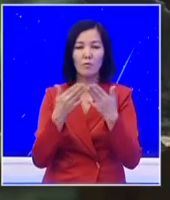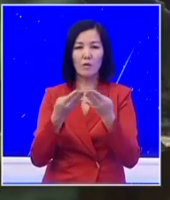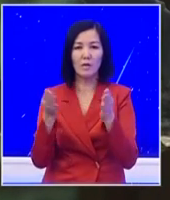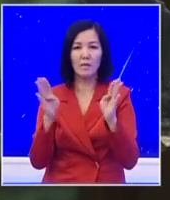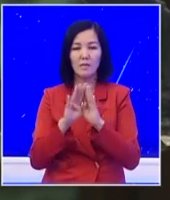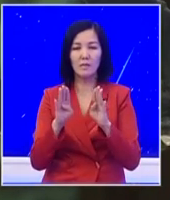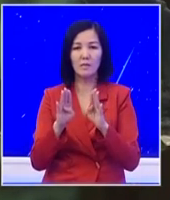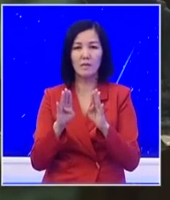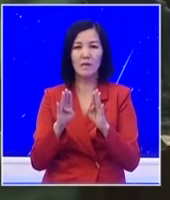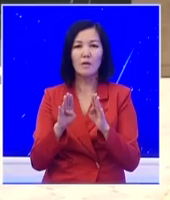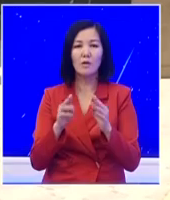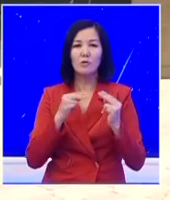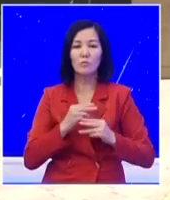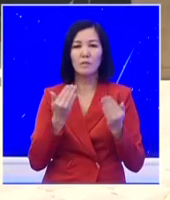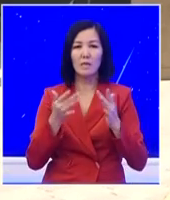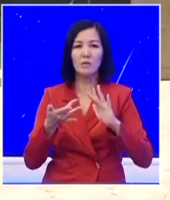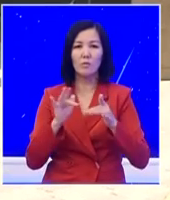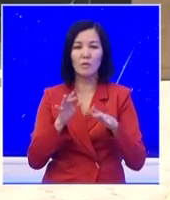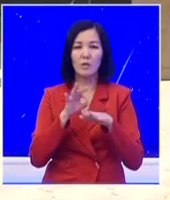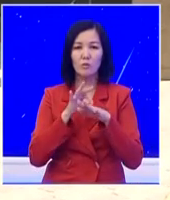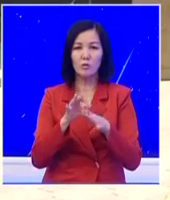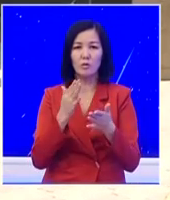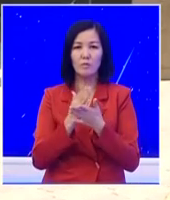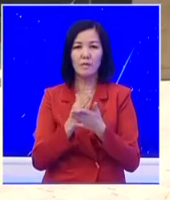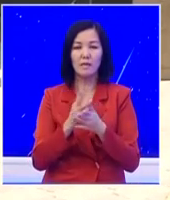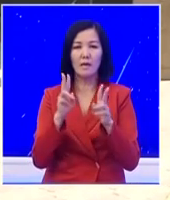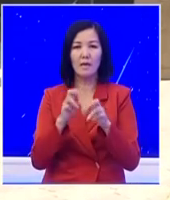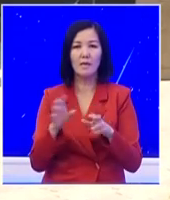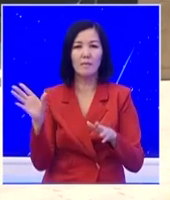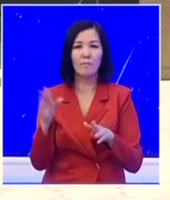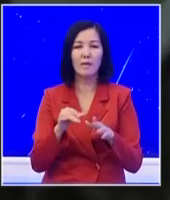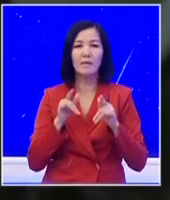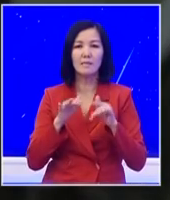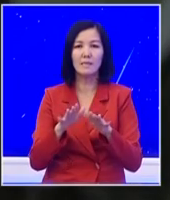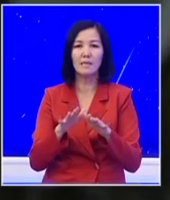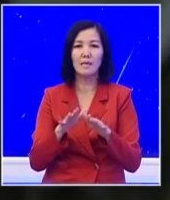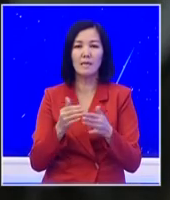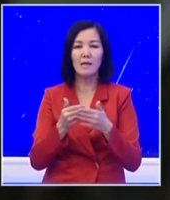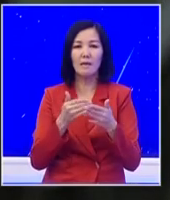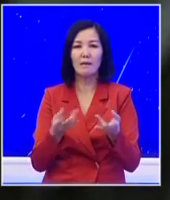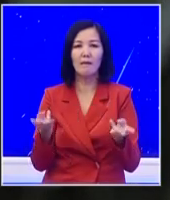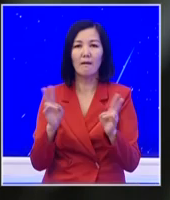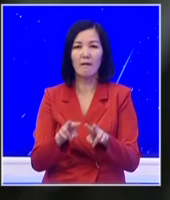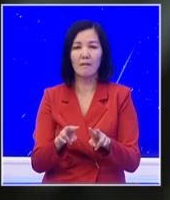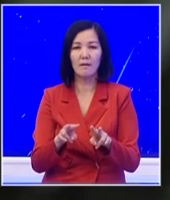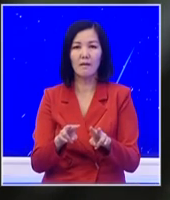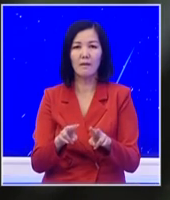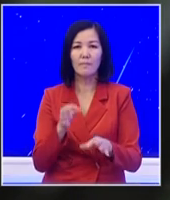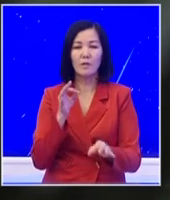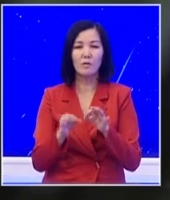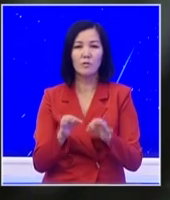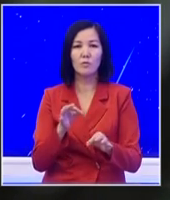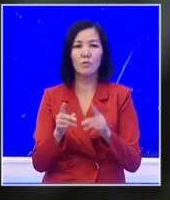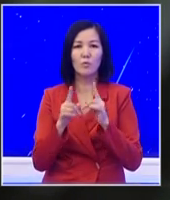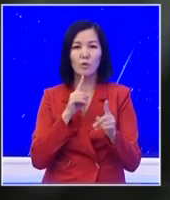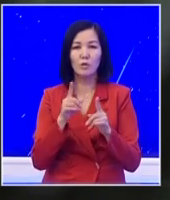карантиніне жатқызылған. Жұмыс қазір онлайн режимде жүргізіліп жатыр. Қаралатын барлық істер кейінге қалдырылған. Сот